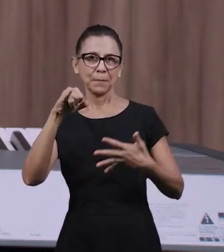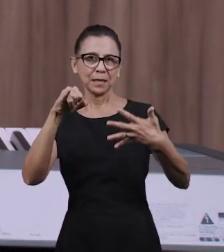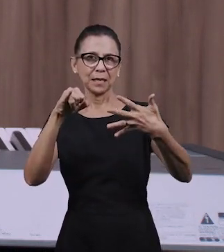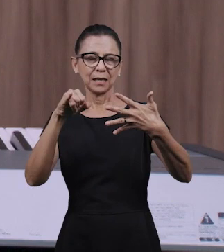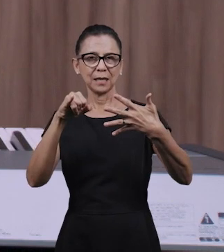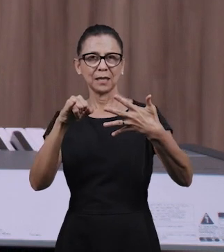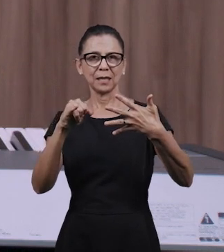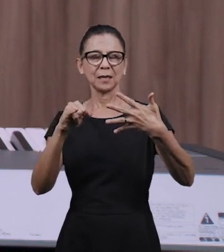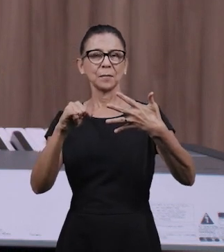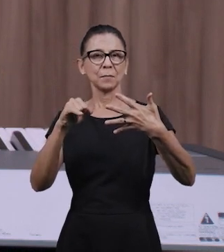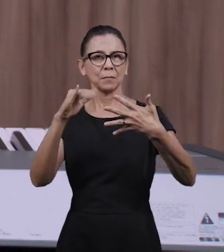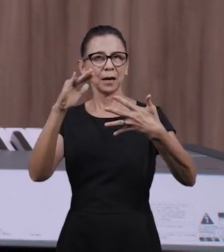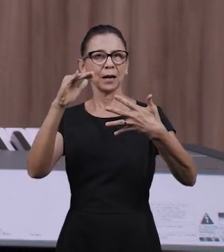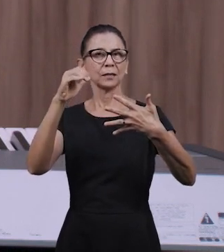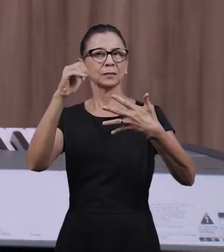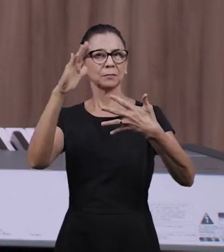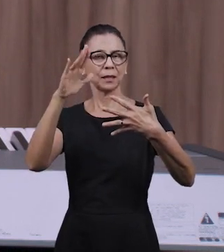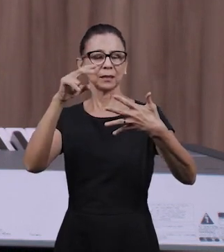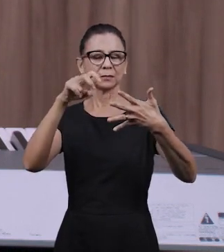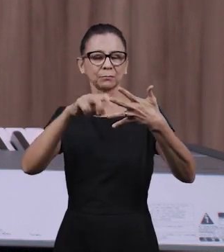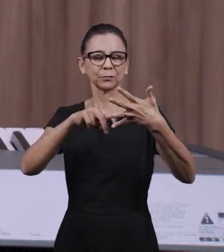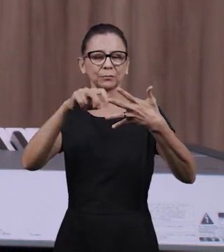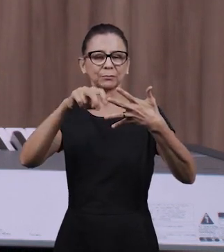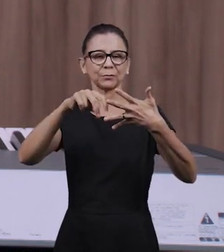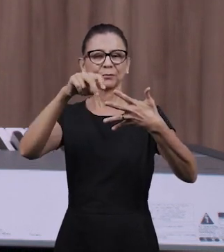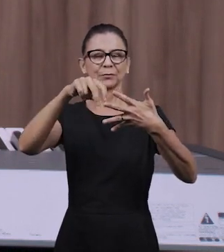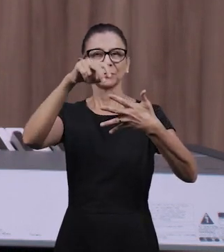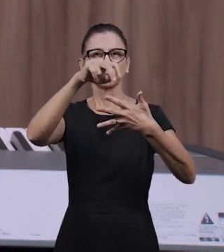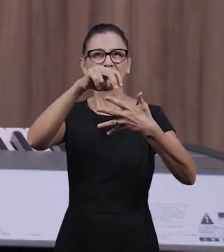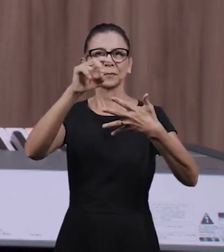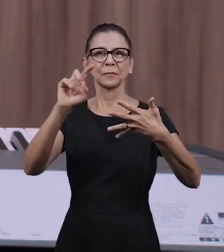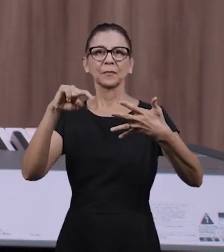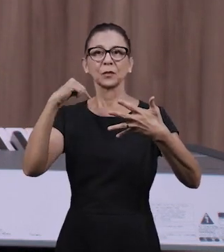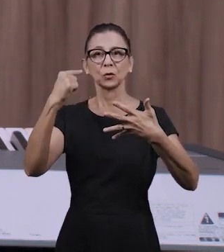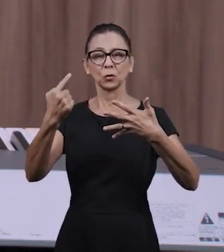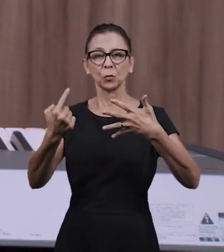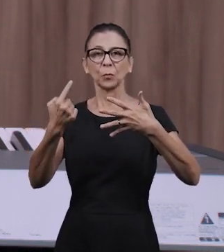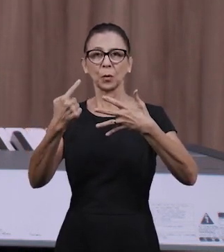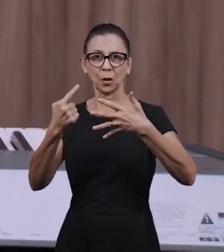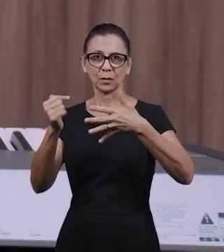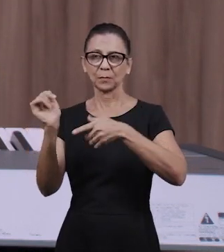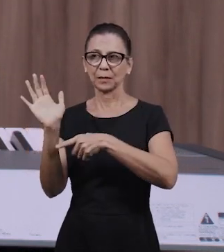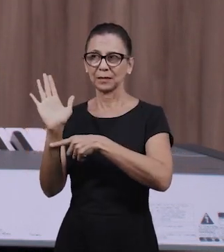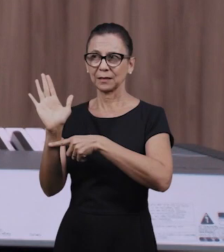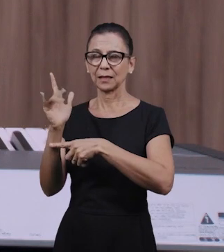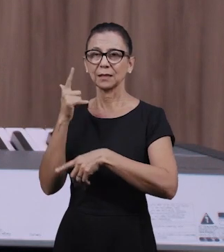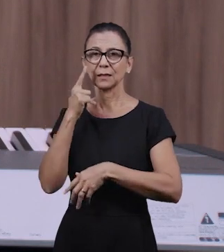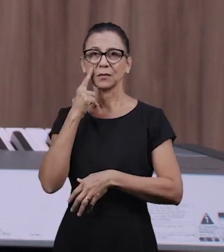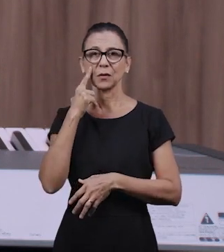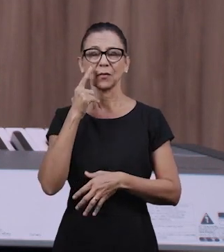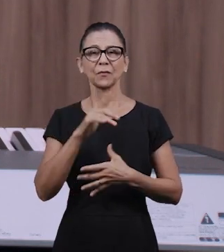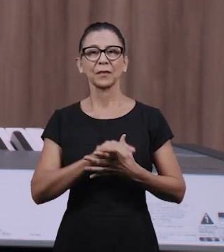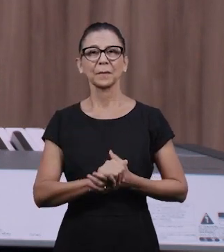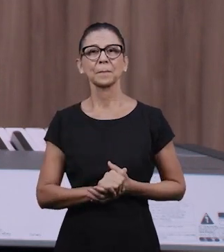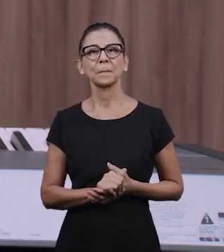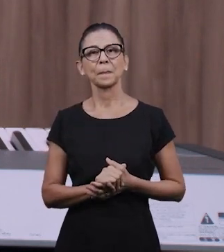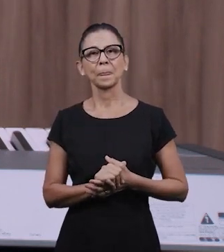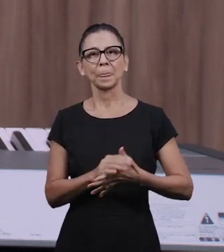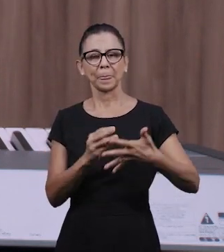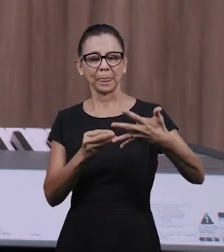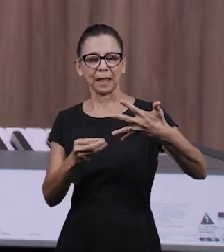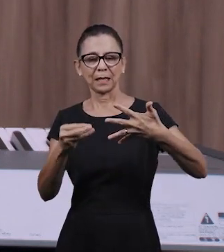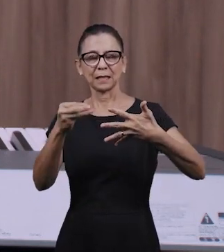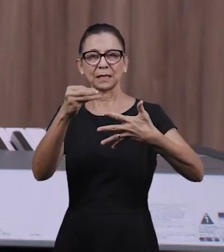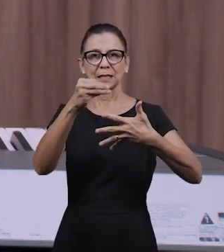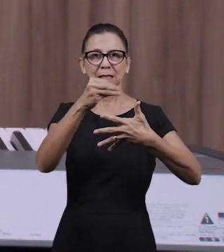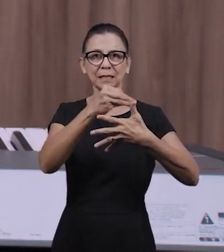Do, ré, mi, fa, sol, la, si, do. On monte notre échelle. Dans le prochain diapositive, vous allez retrouver l'échelle